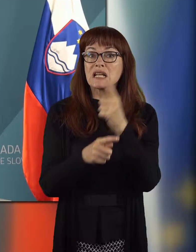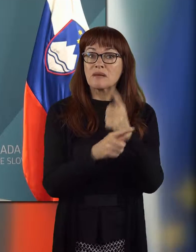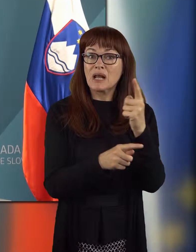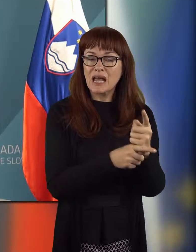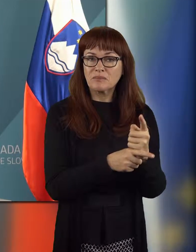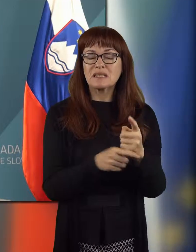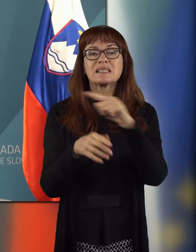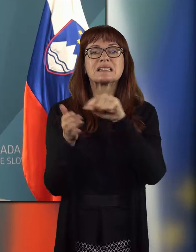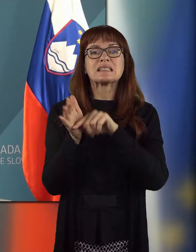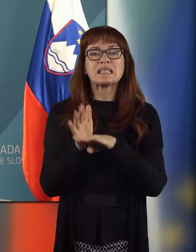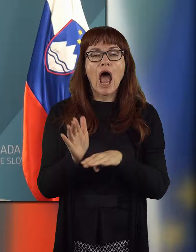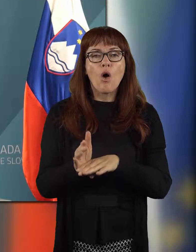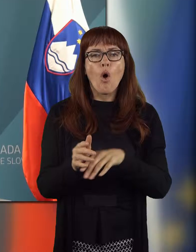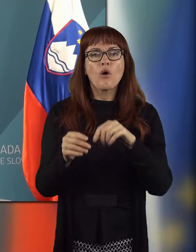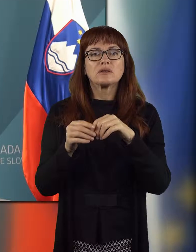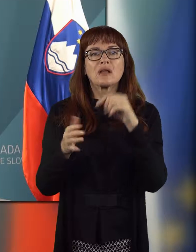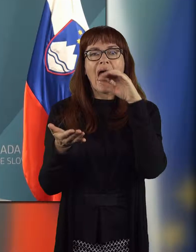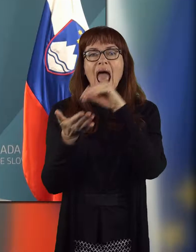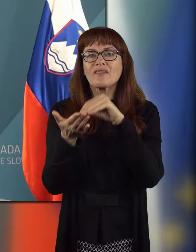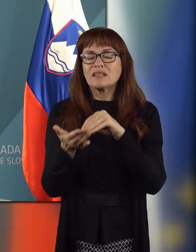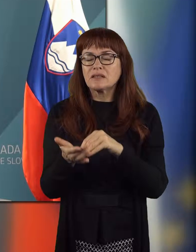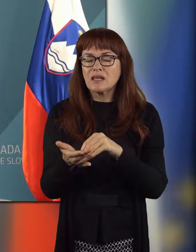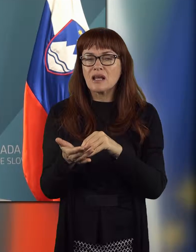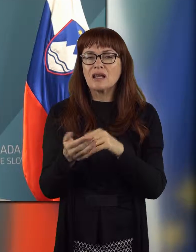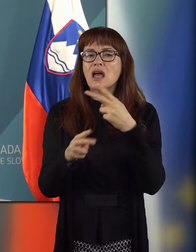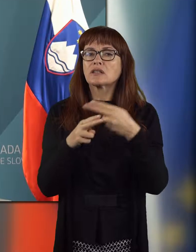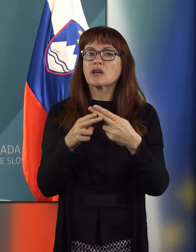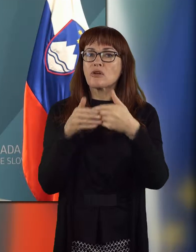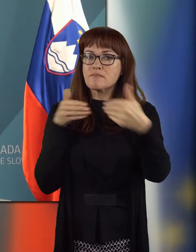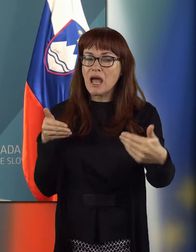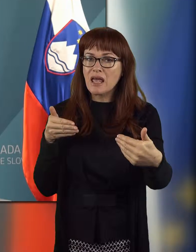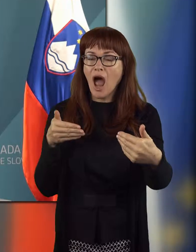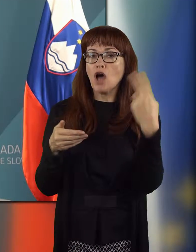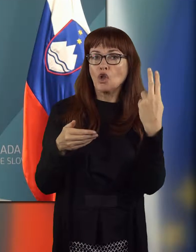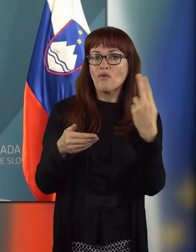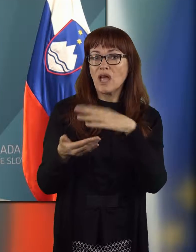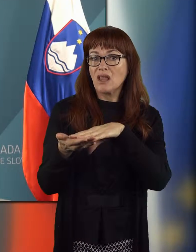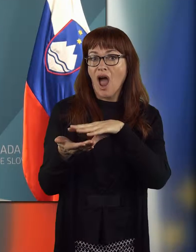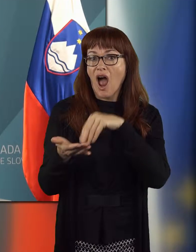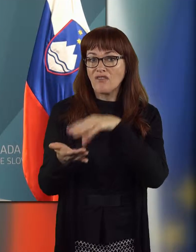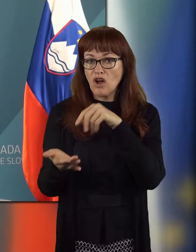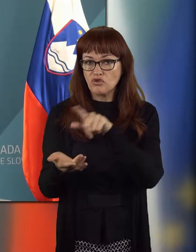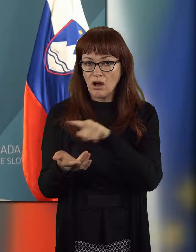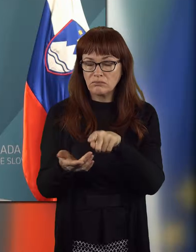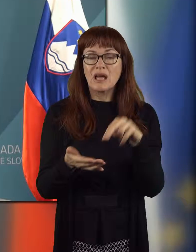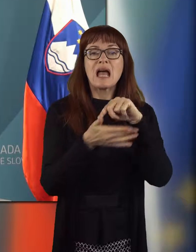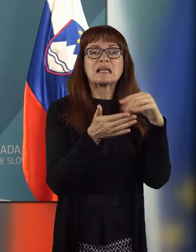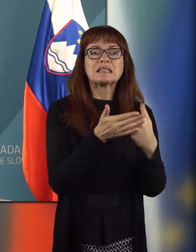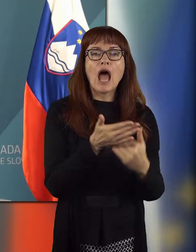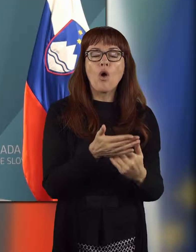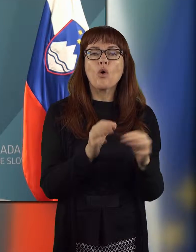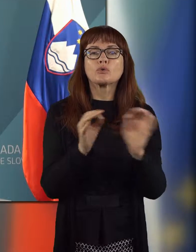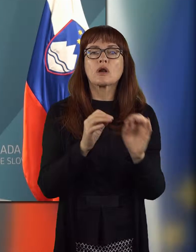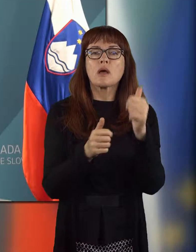za zakon o evidentiranju državne meje med Republiko Slovenijo in Republiko Hrvaško, za zakon, ki ureja